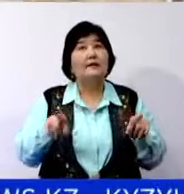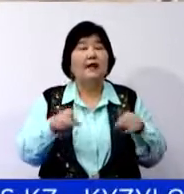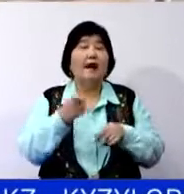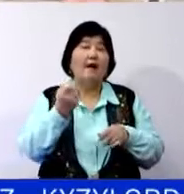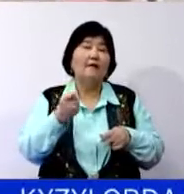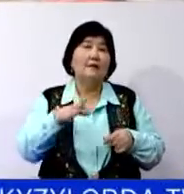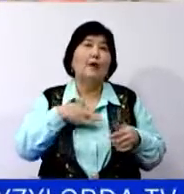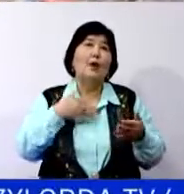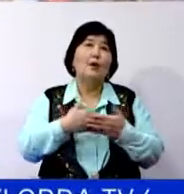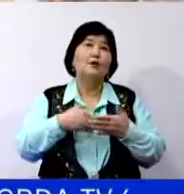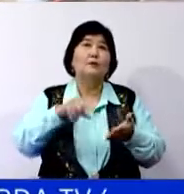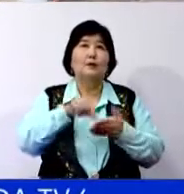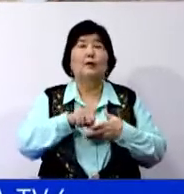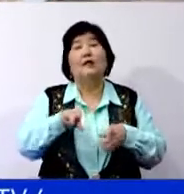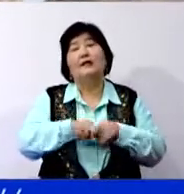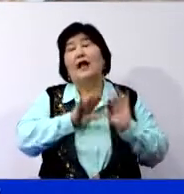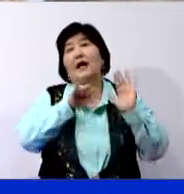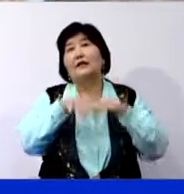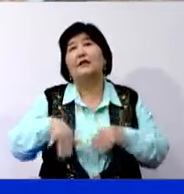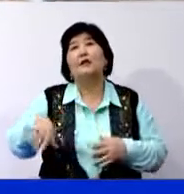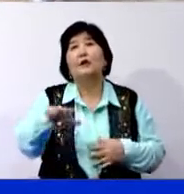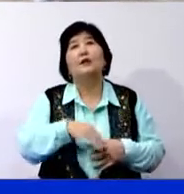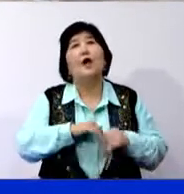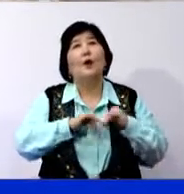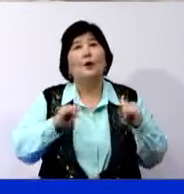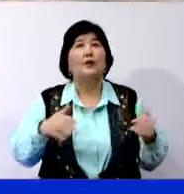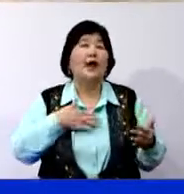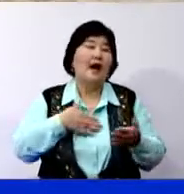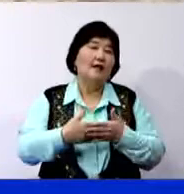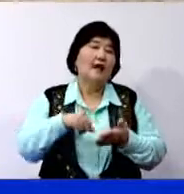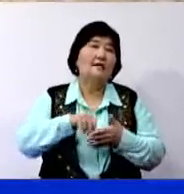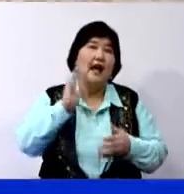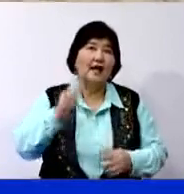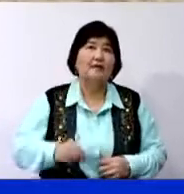болса үлесімізді қосып, теңіздің өлкенің өркендеуіне